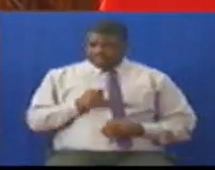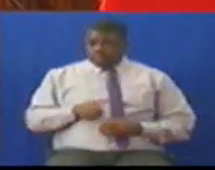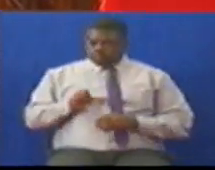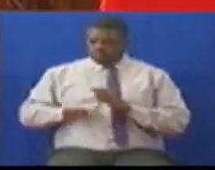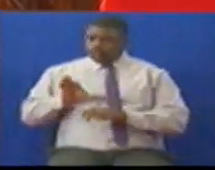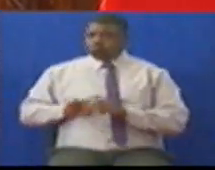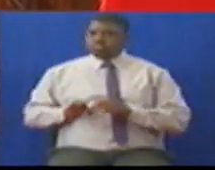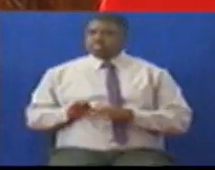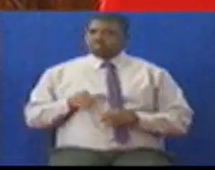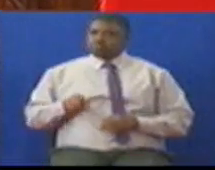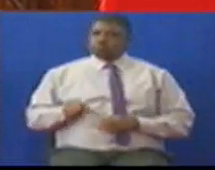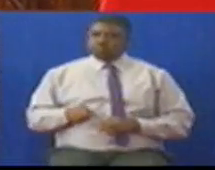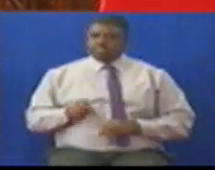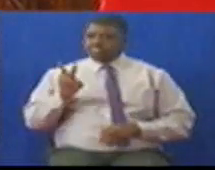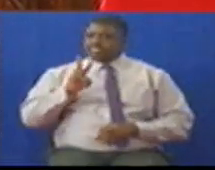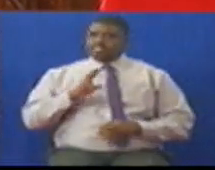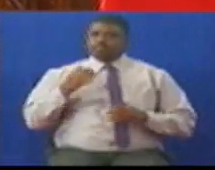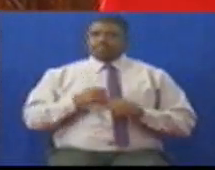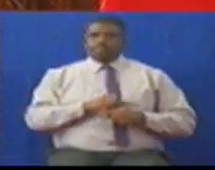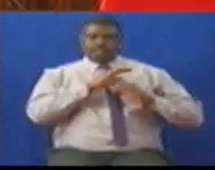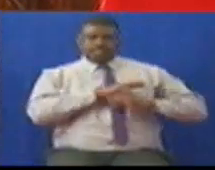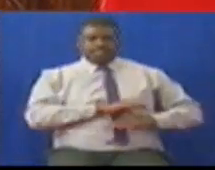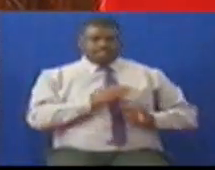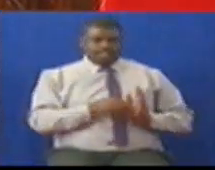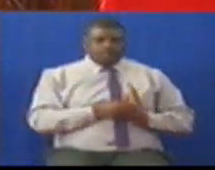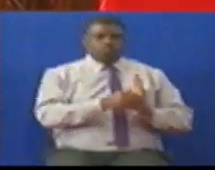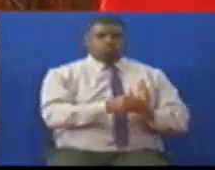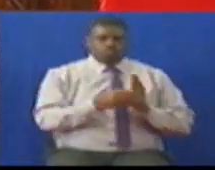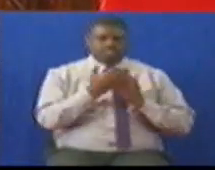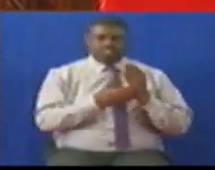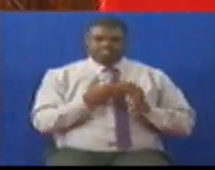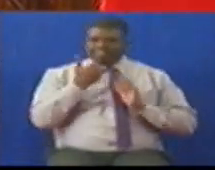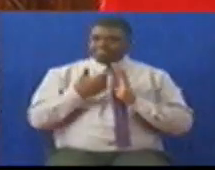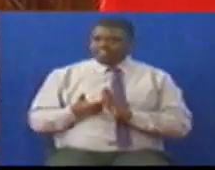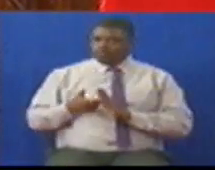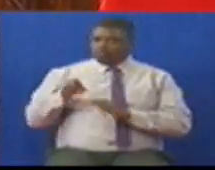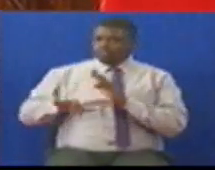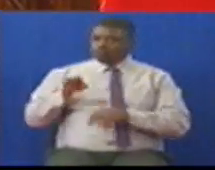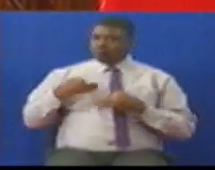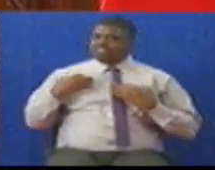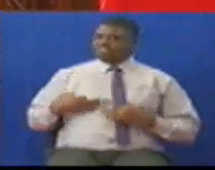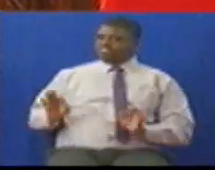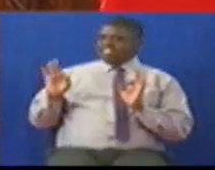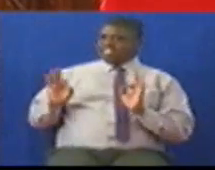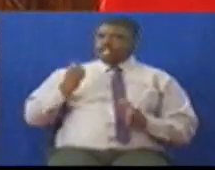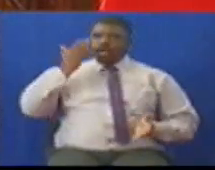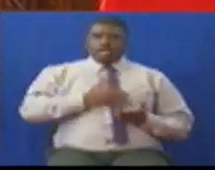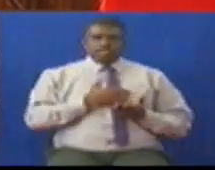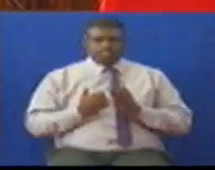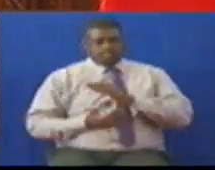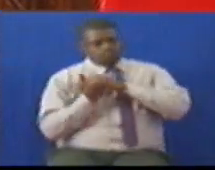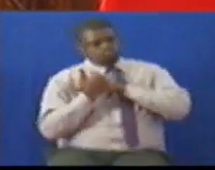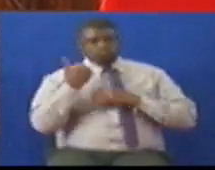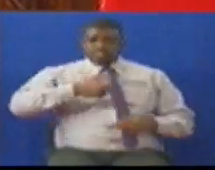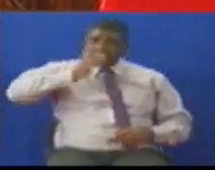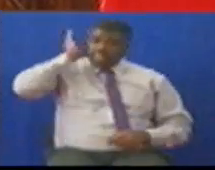uchaguzi wa Oktoba, Chadema itapata ridhaa ya kuongoza nchi. Endapo uchaguzi utakuwa huru na haki, jukumu la serikali yetu